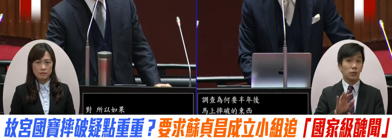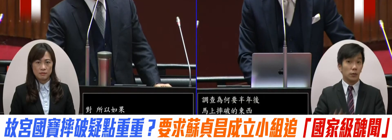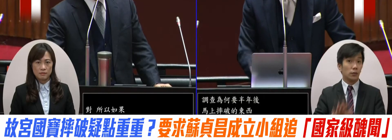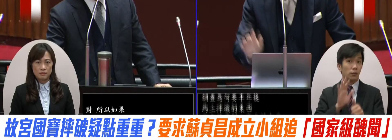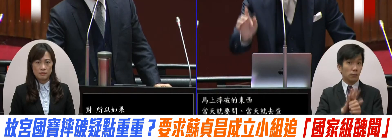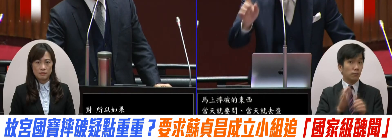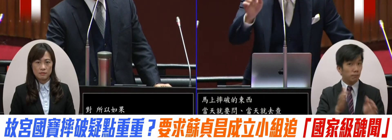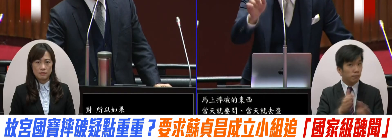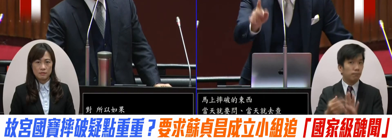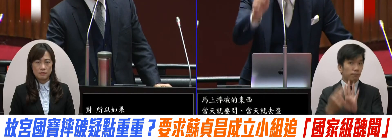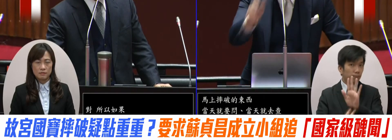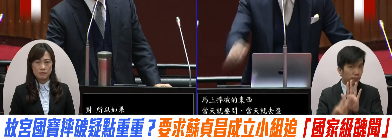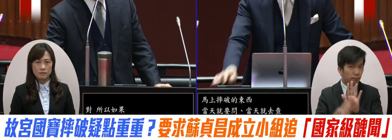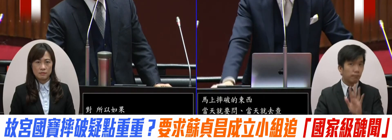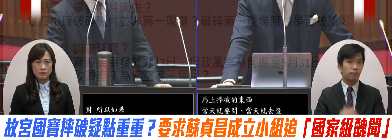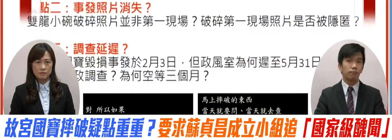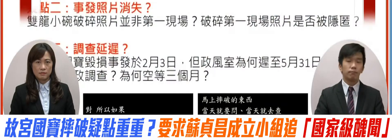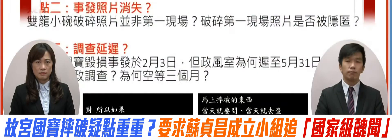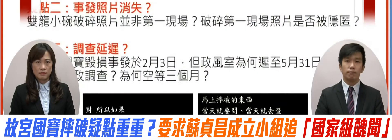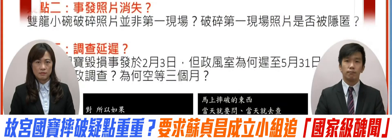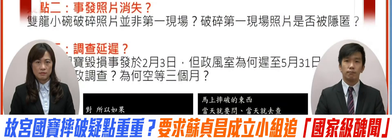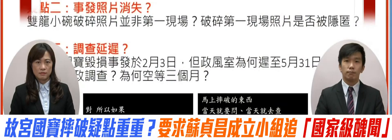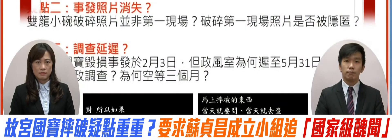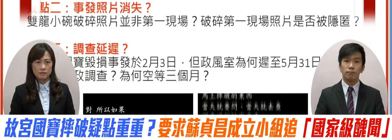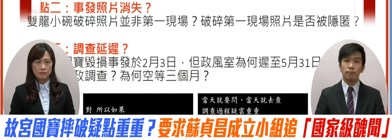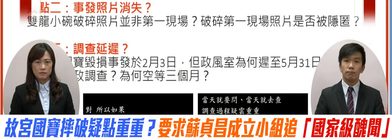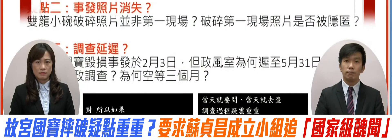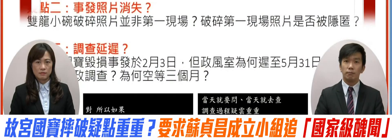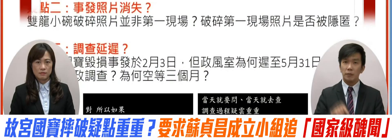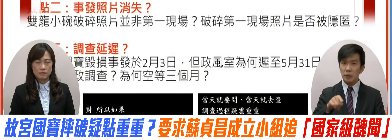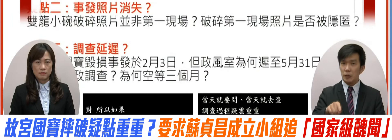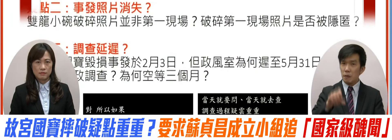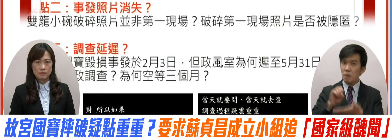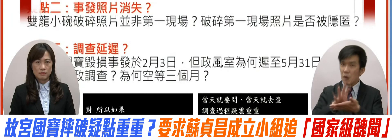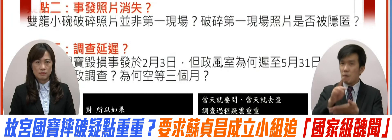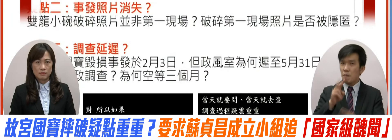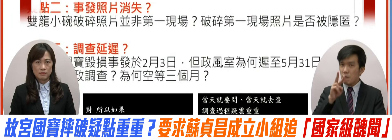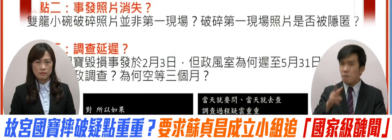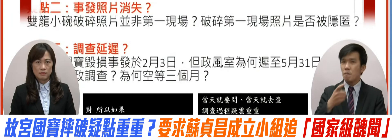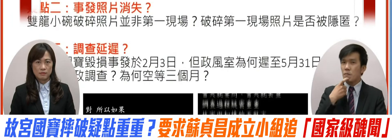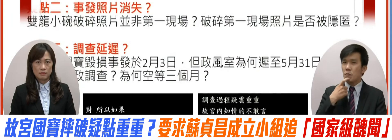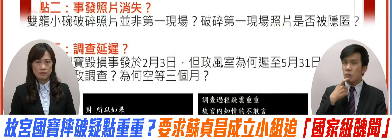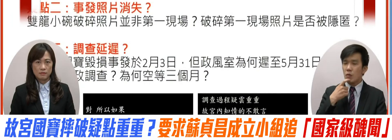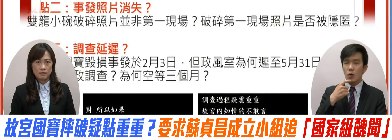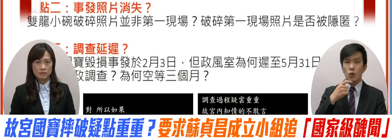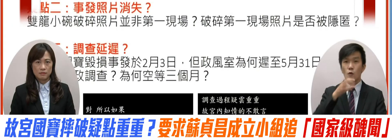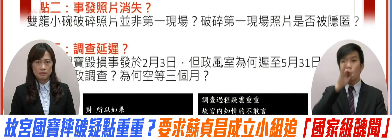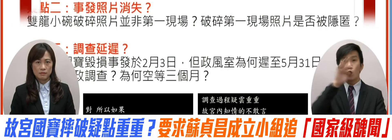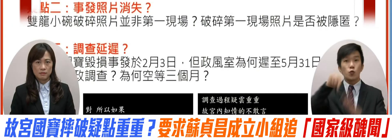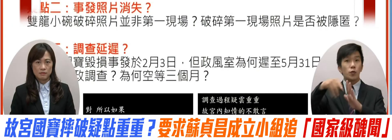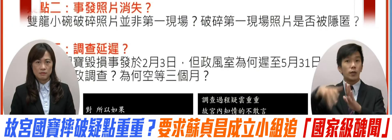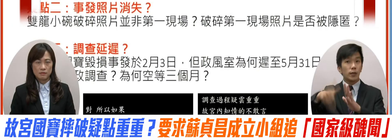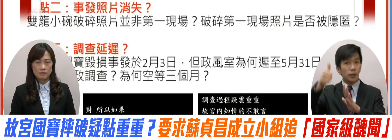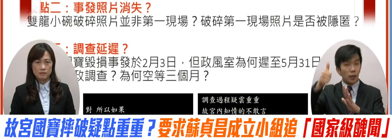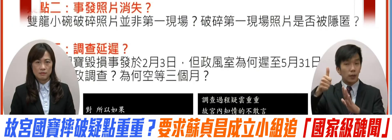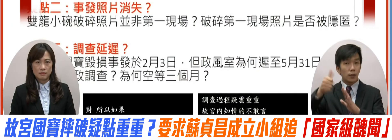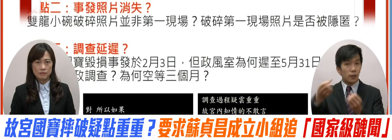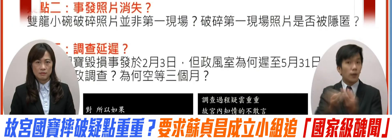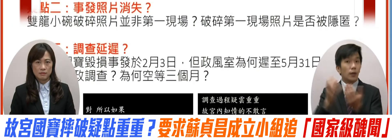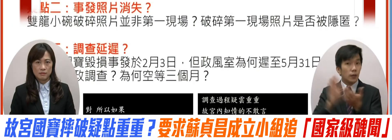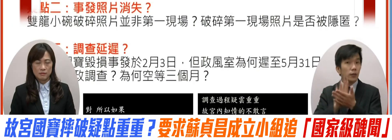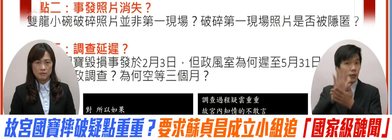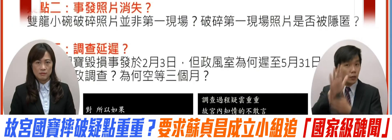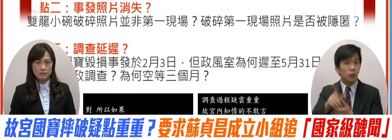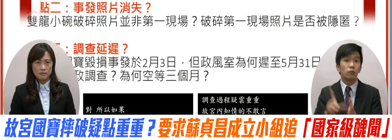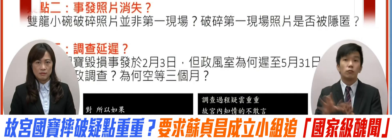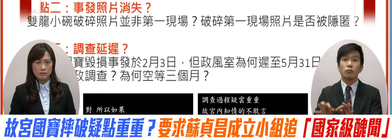看整一个疑点重重的调查报告，吴密察院长为什么事发1年半载不肯对国人公